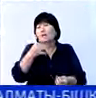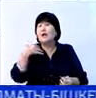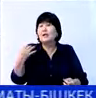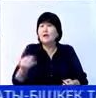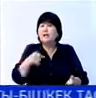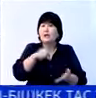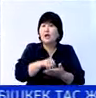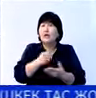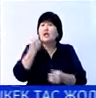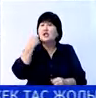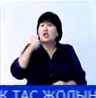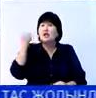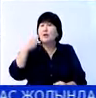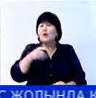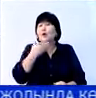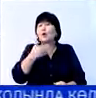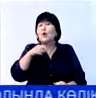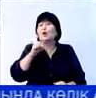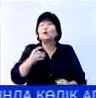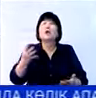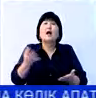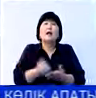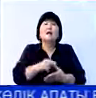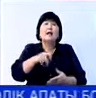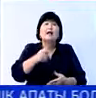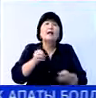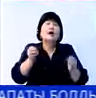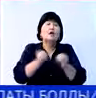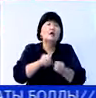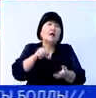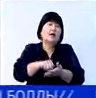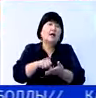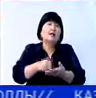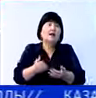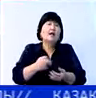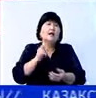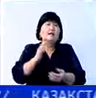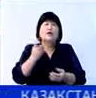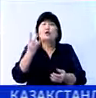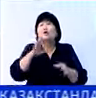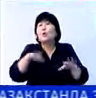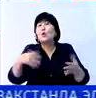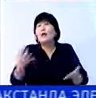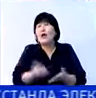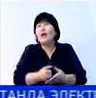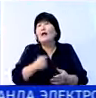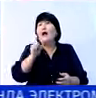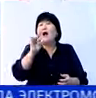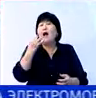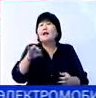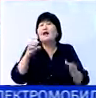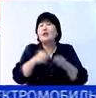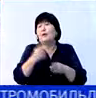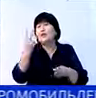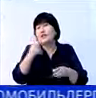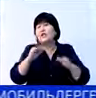толы болды. Жеңімпаздар соңғы турдағы анықталды. Лиганың тұрақты қатысушысы КГЕК командасы 3-ші орынды иеленді. Ал Арай командасы